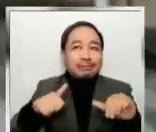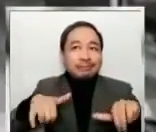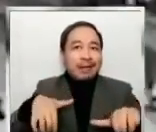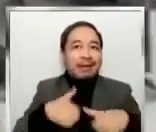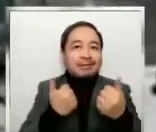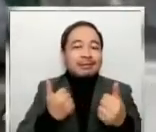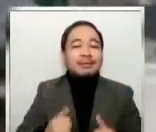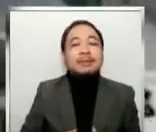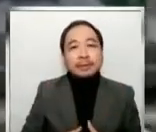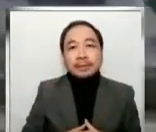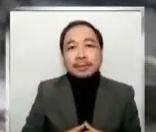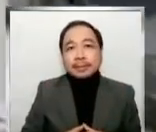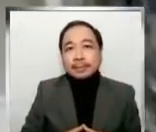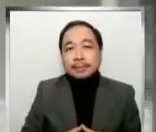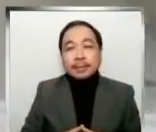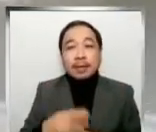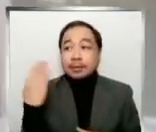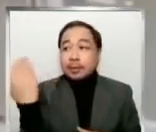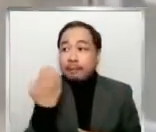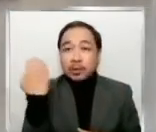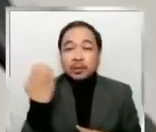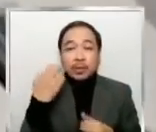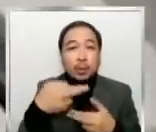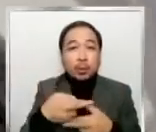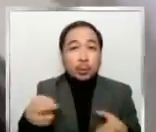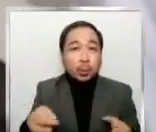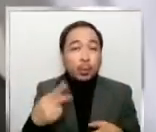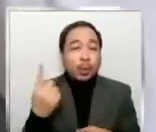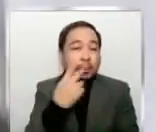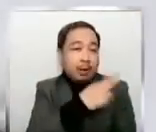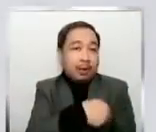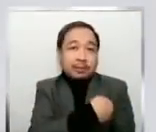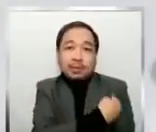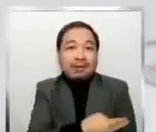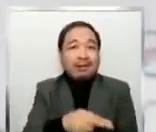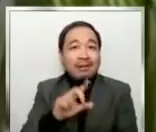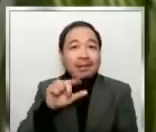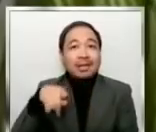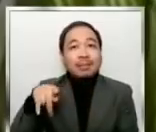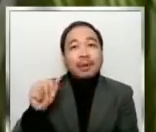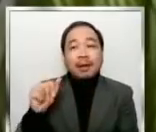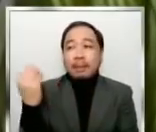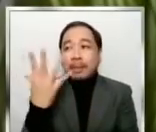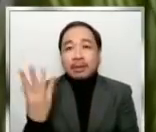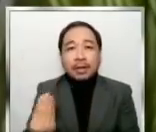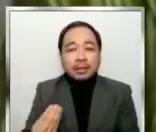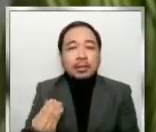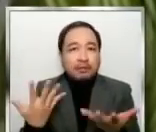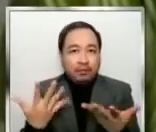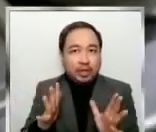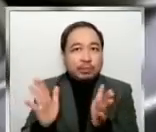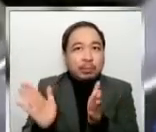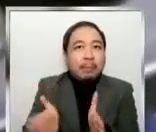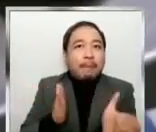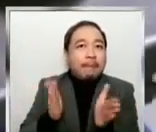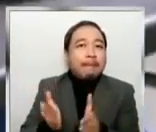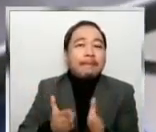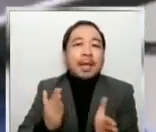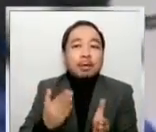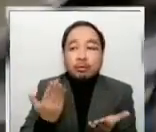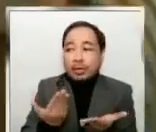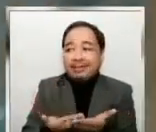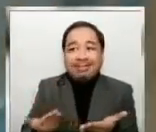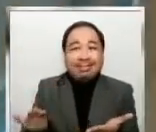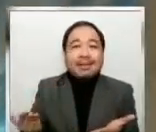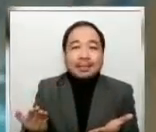Sa emergency room ng ospital na ito sa Lipas City, Batangas, nakalatag na ang mga aparato na gagamitin sakaling may mabiktima ng